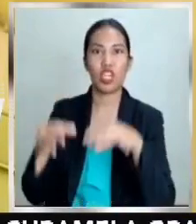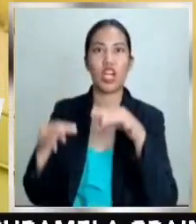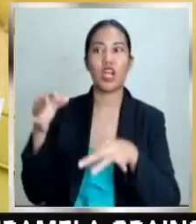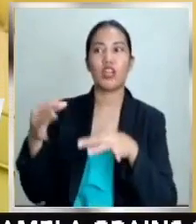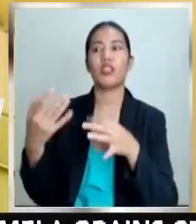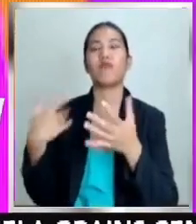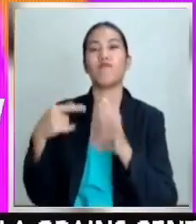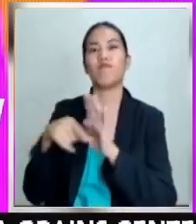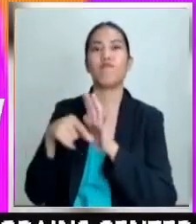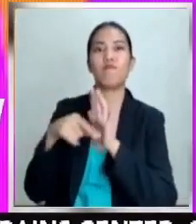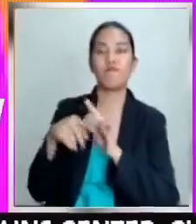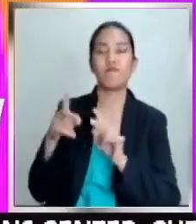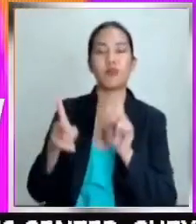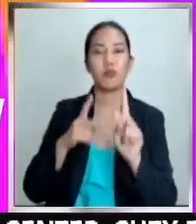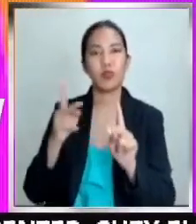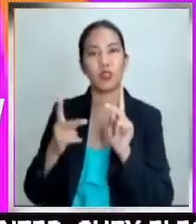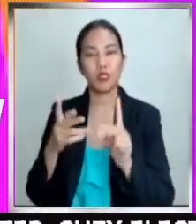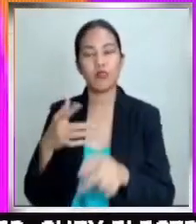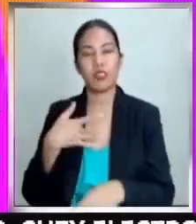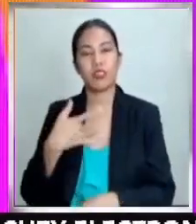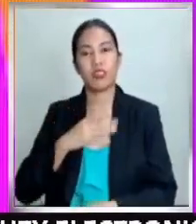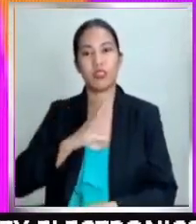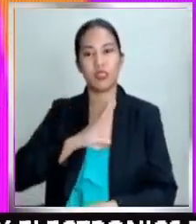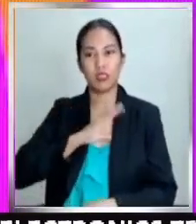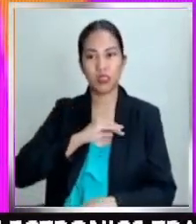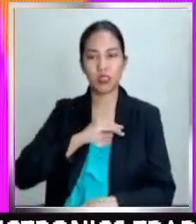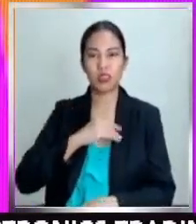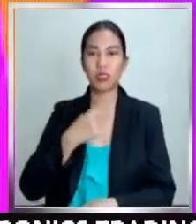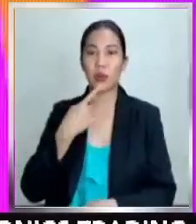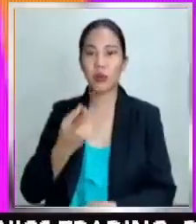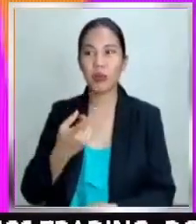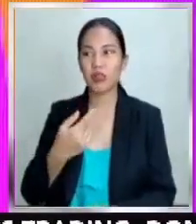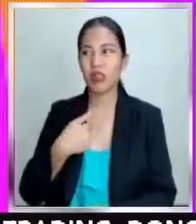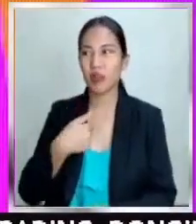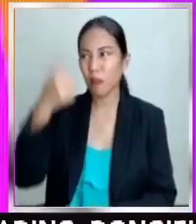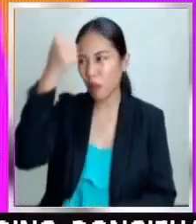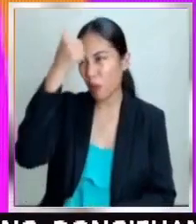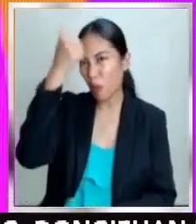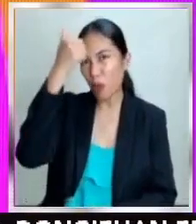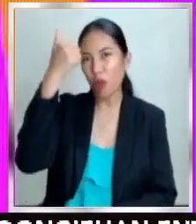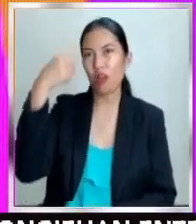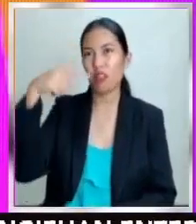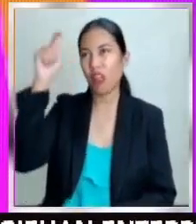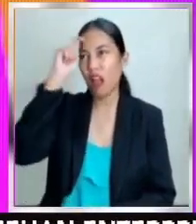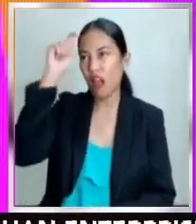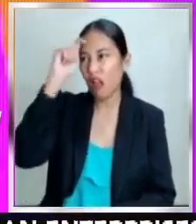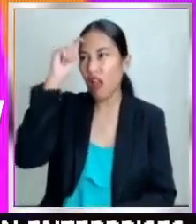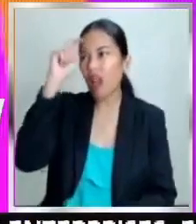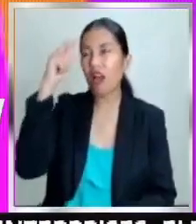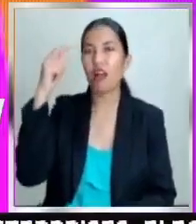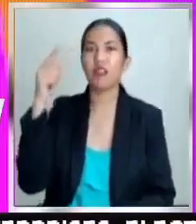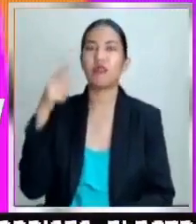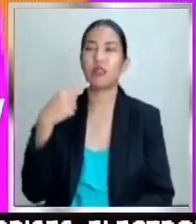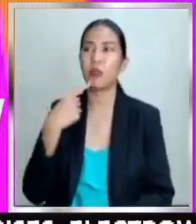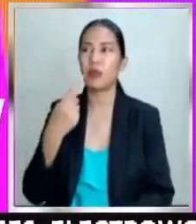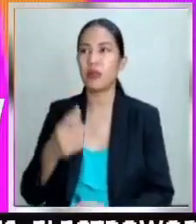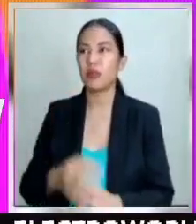kanyang mental health. Bobo, tanga, wala kang silbi, hindi mo kaya mag-back out ka na,